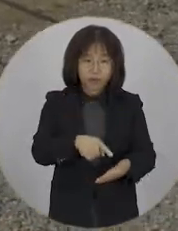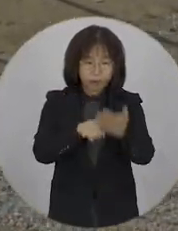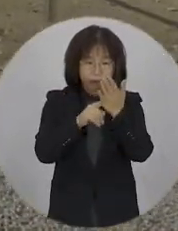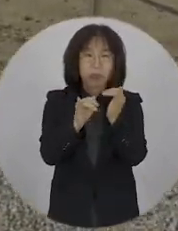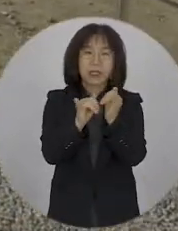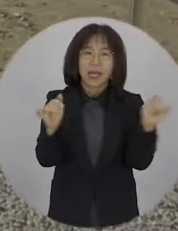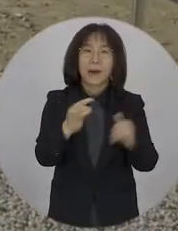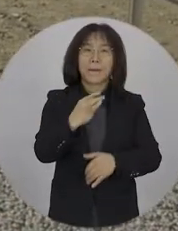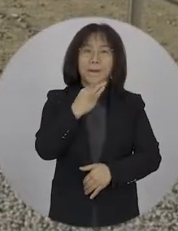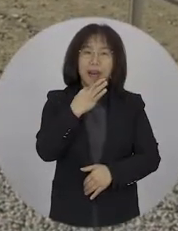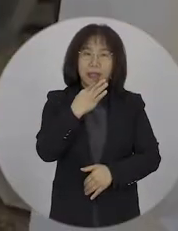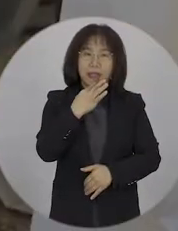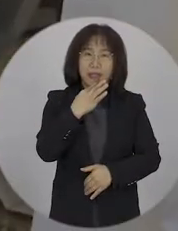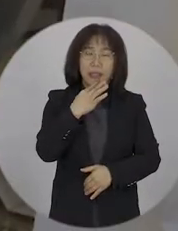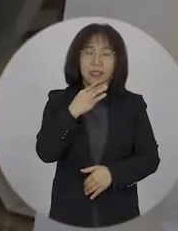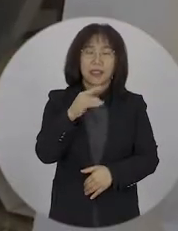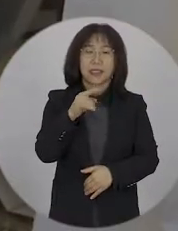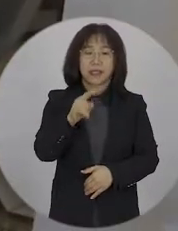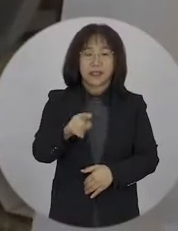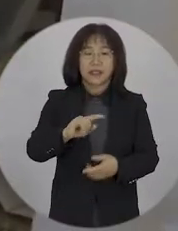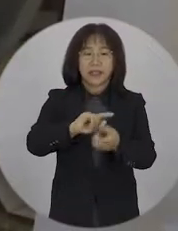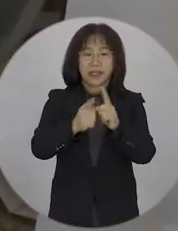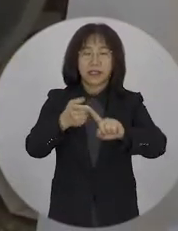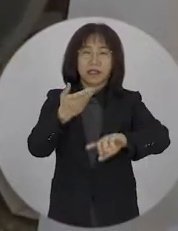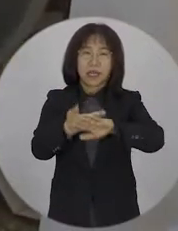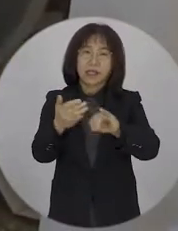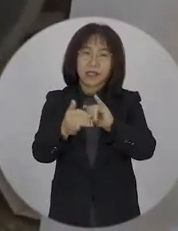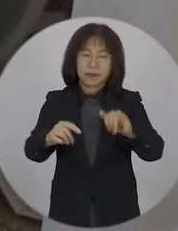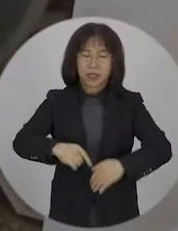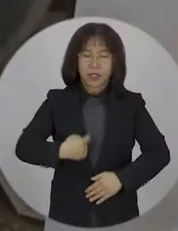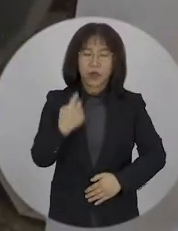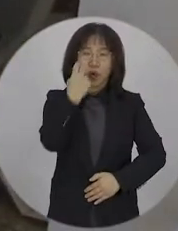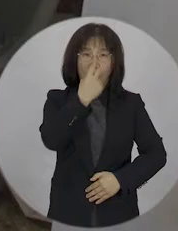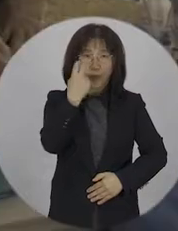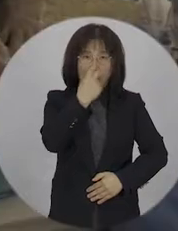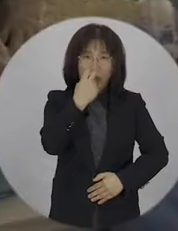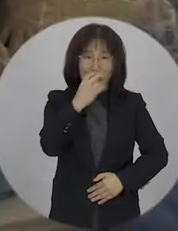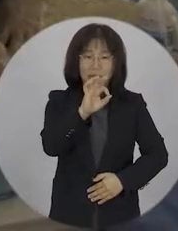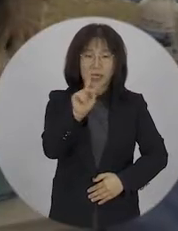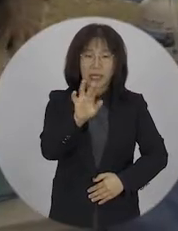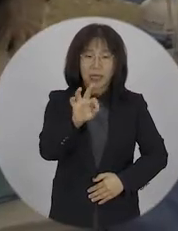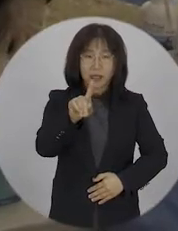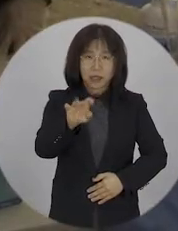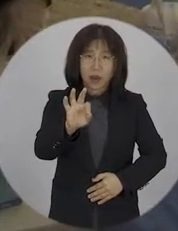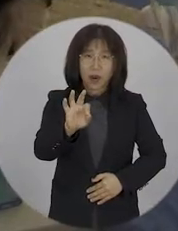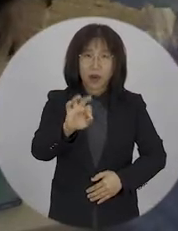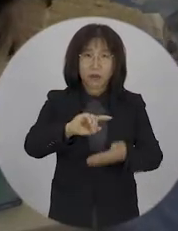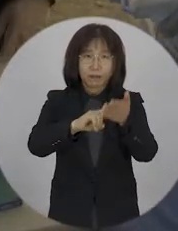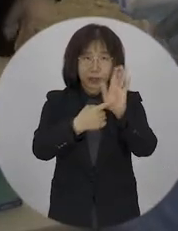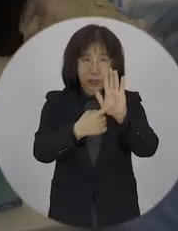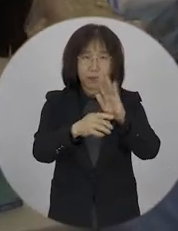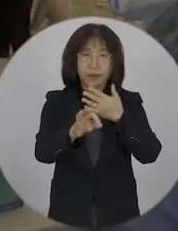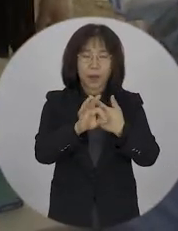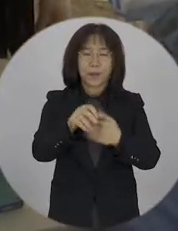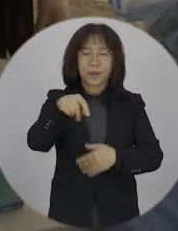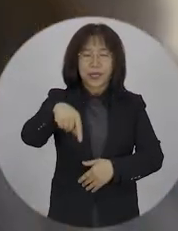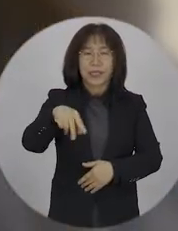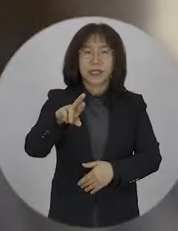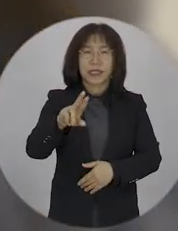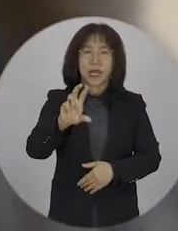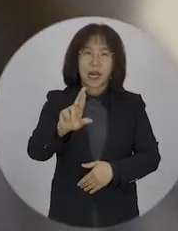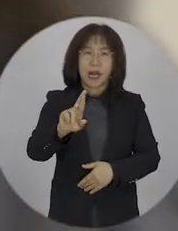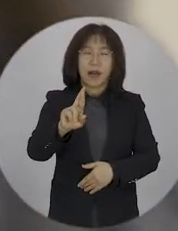고위험군에 해당하지 않는 사람은 자가검사키트를 이용해 스스로 검사하고 양성자에 한해서만 PCR 검사를 받을 수